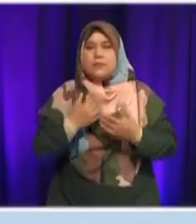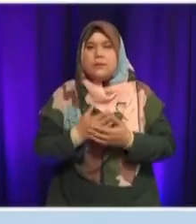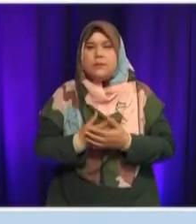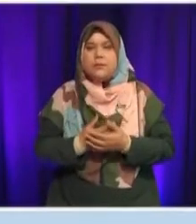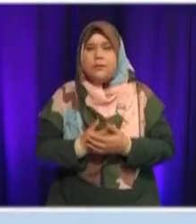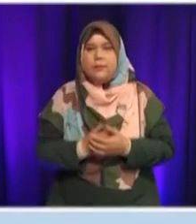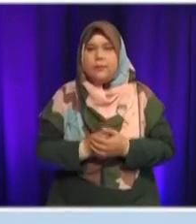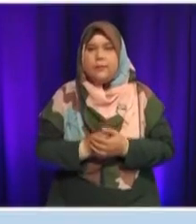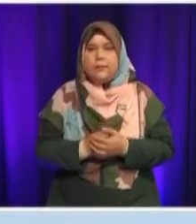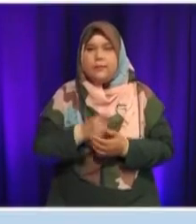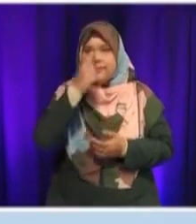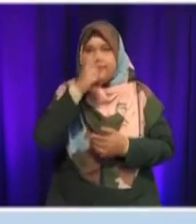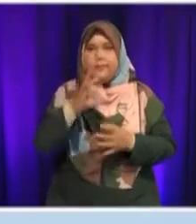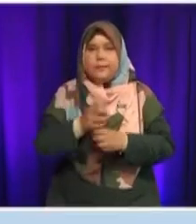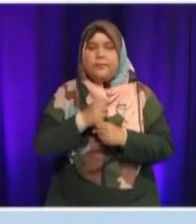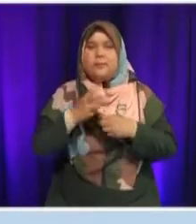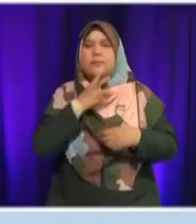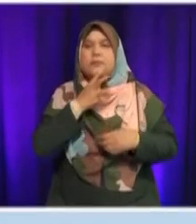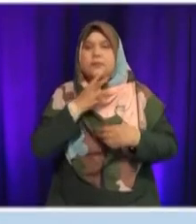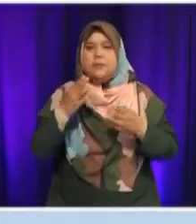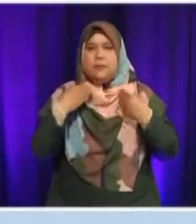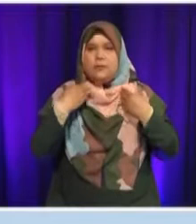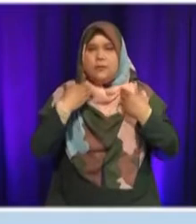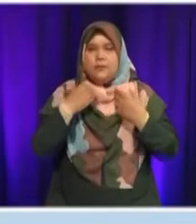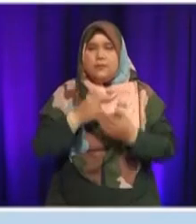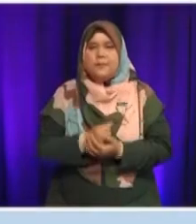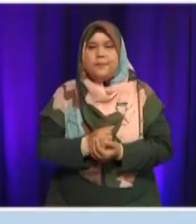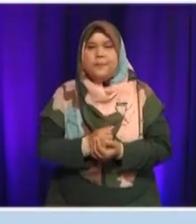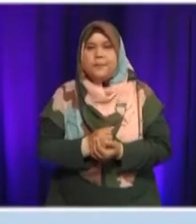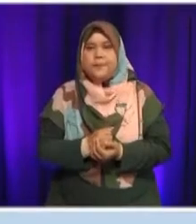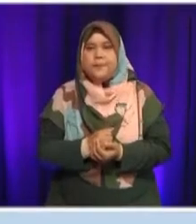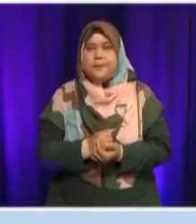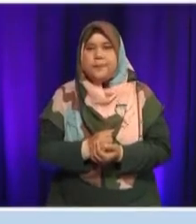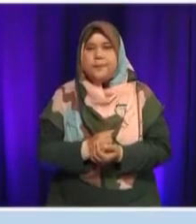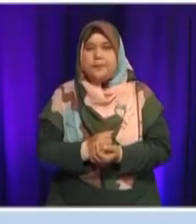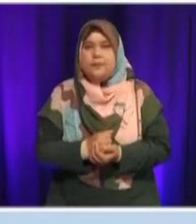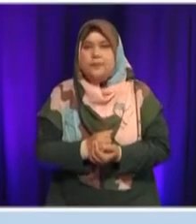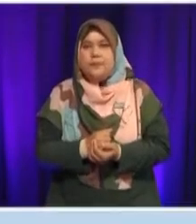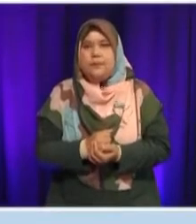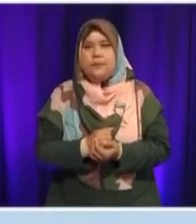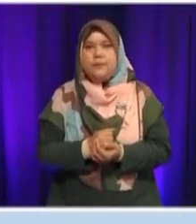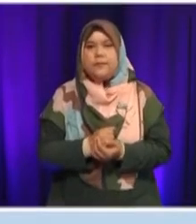kita tidak mendapatkan air panas tuh dalam posisi coklat air panas agak penting saya nggak penting